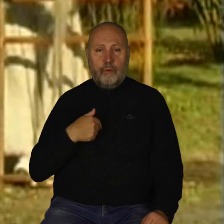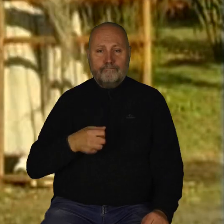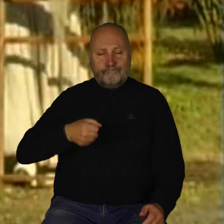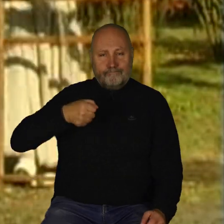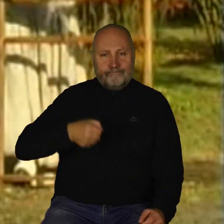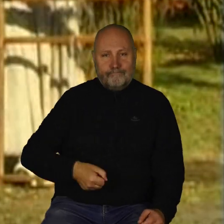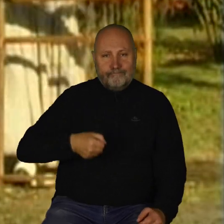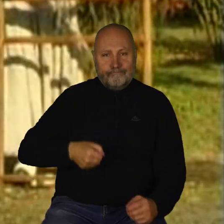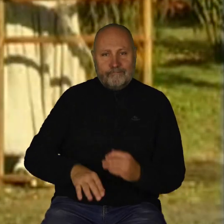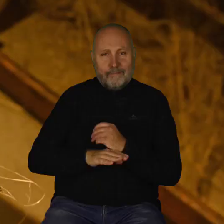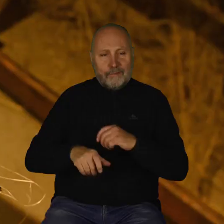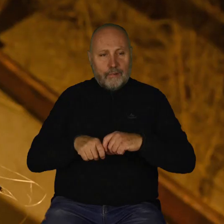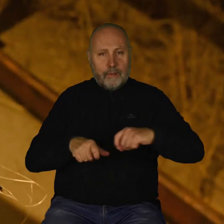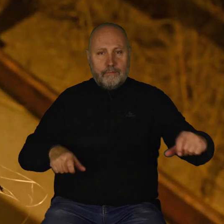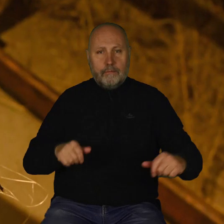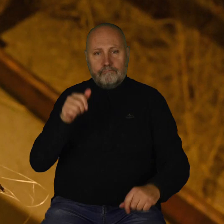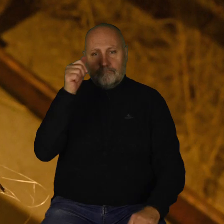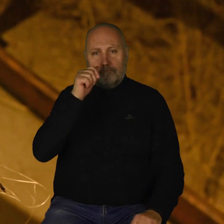ciemniejszy